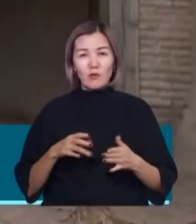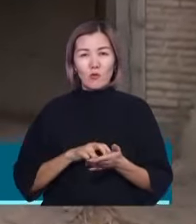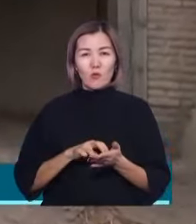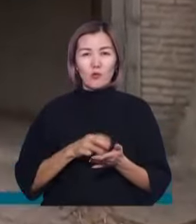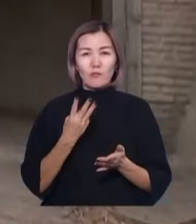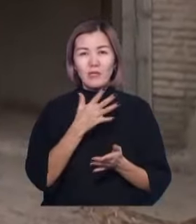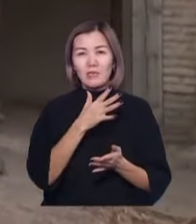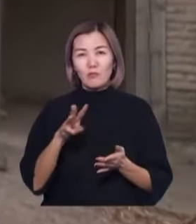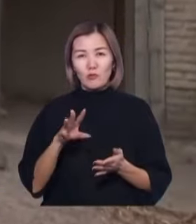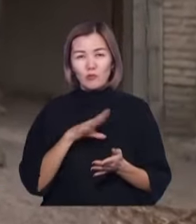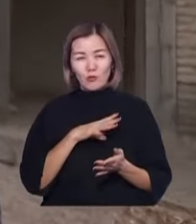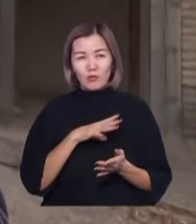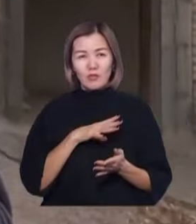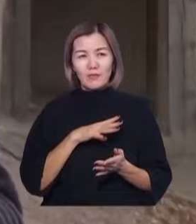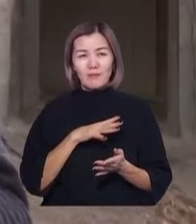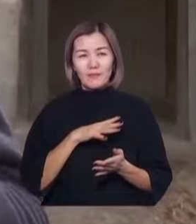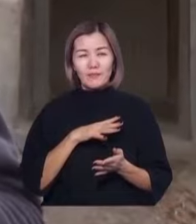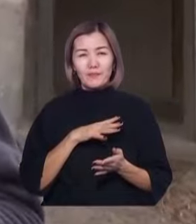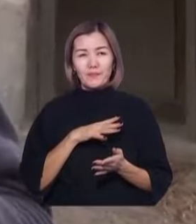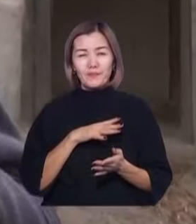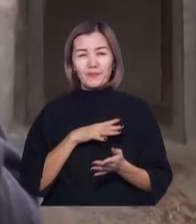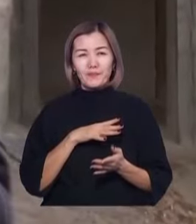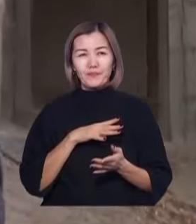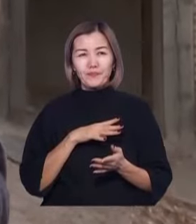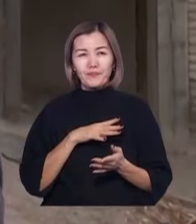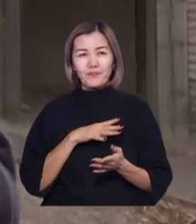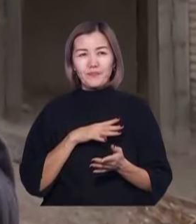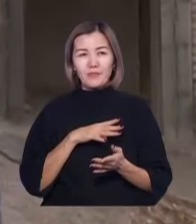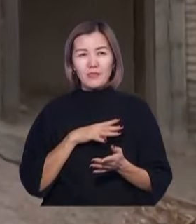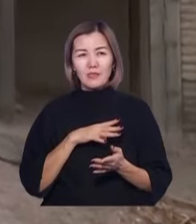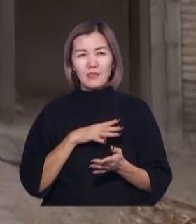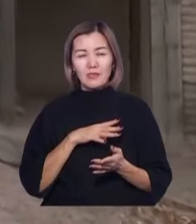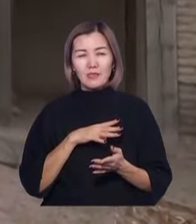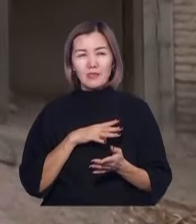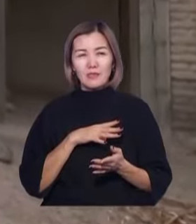минут. 5 минут страх болды кішігірім. Енді квест қой, енді кішкене